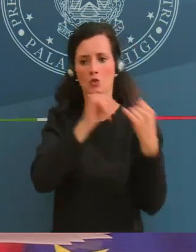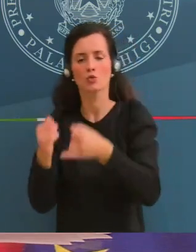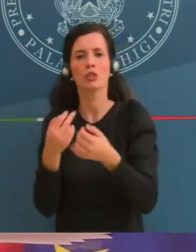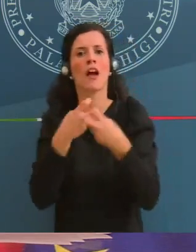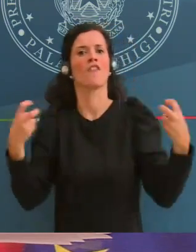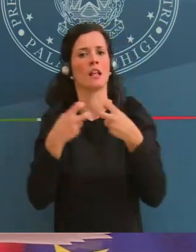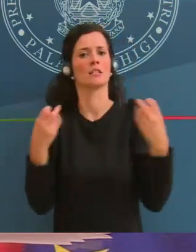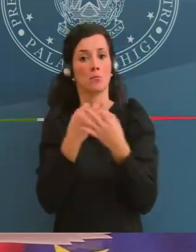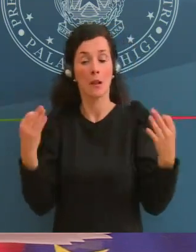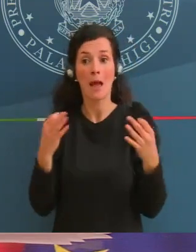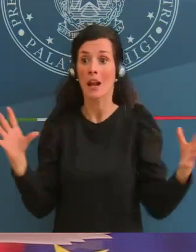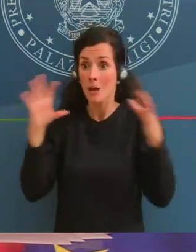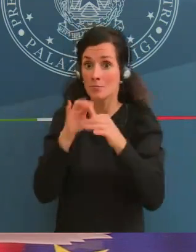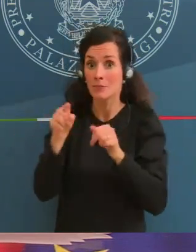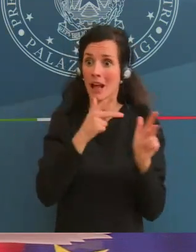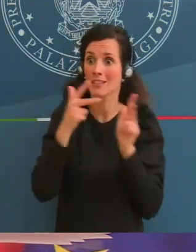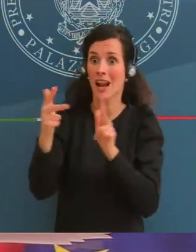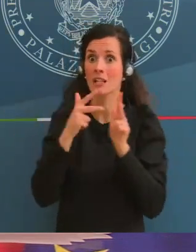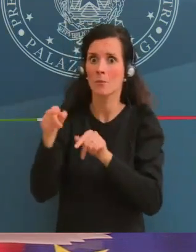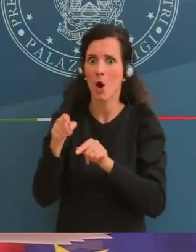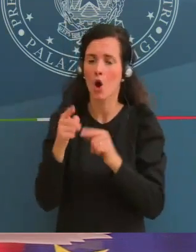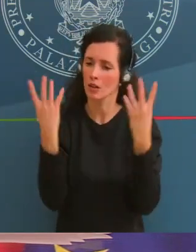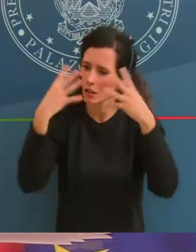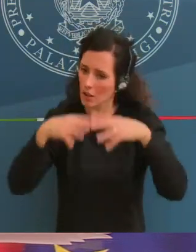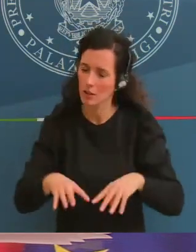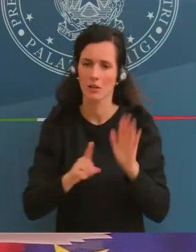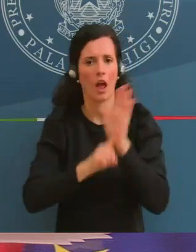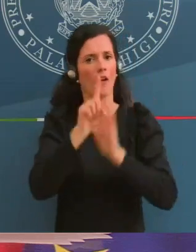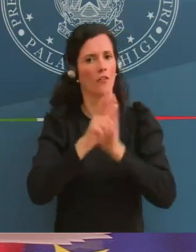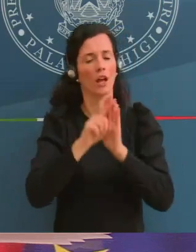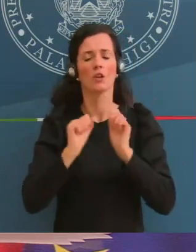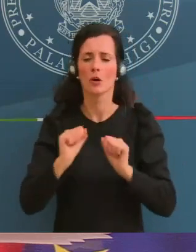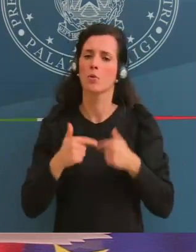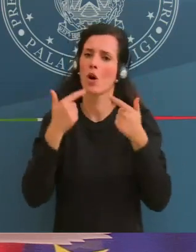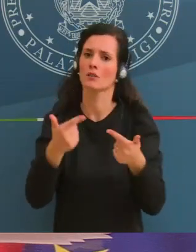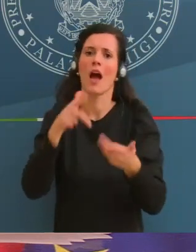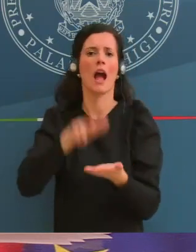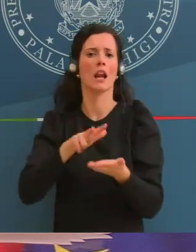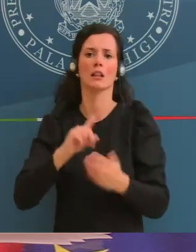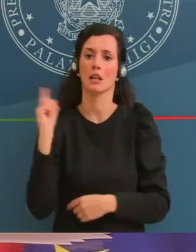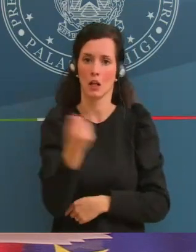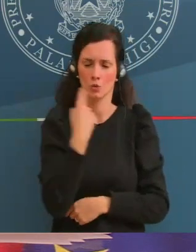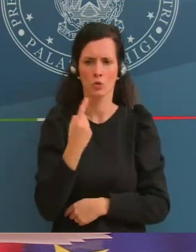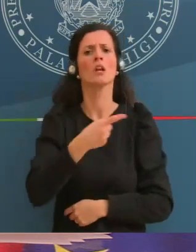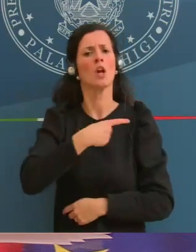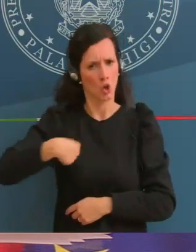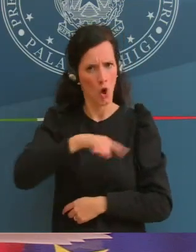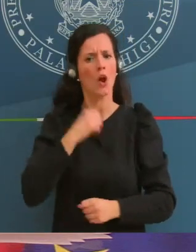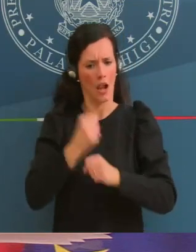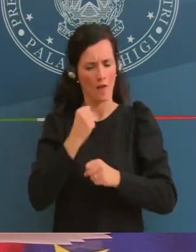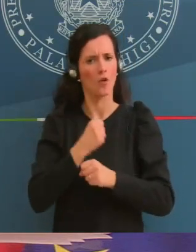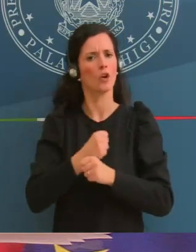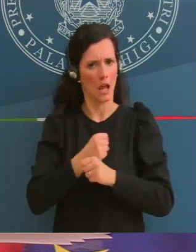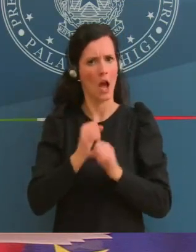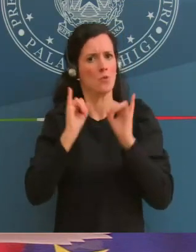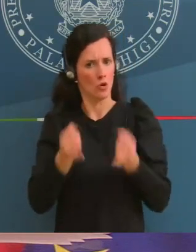modo che il 7 come abbiamo preannunciato gennaio potremo tornare molto più efficacemente con